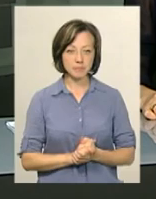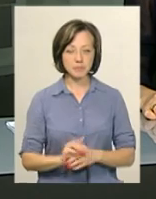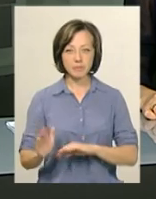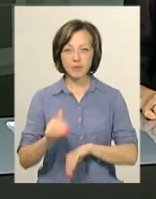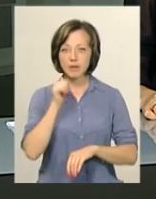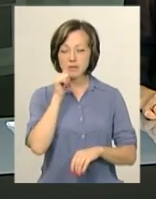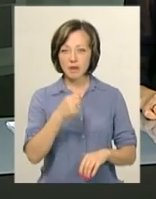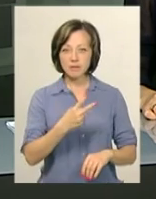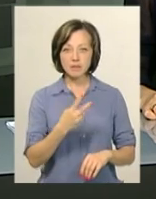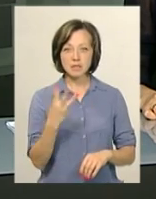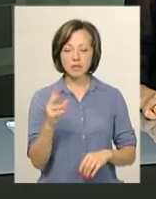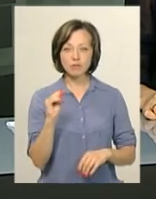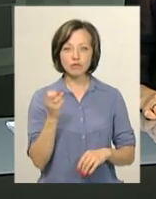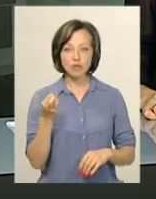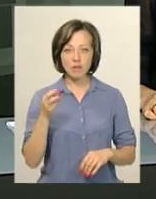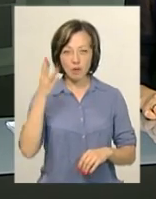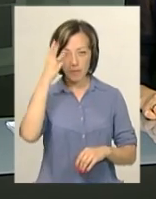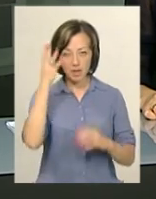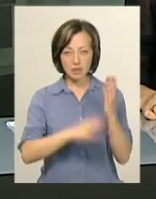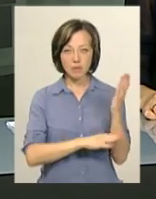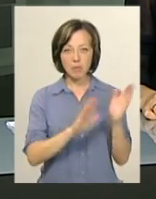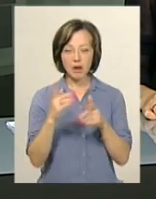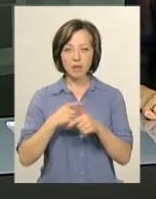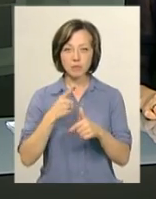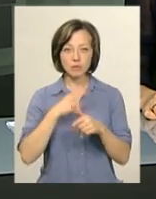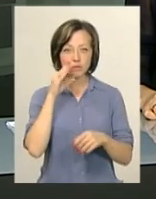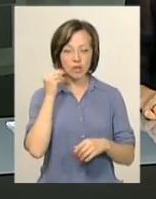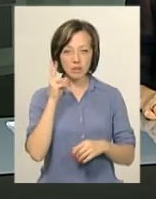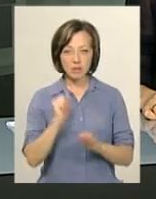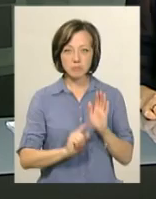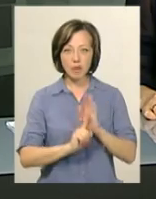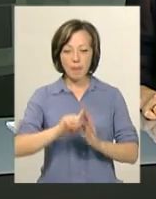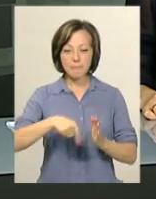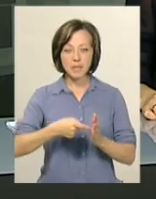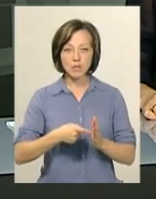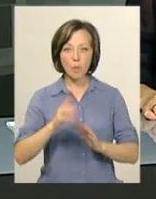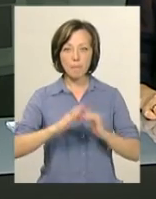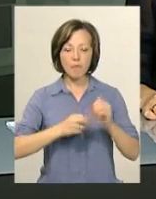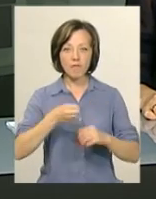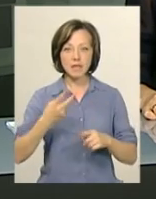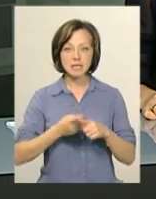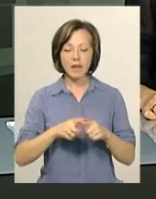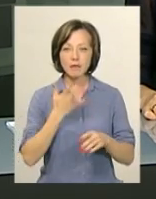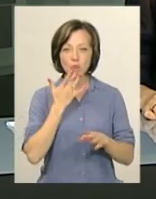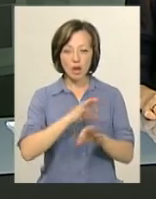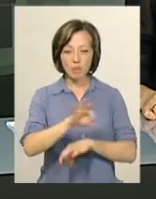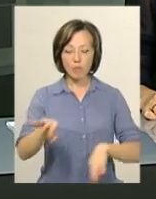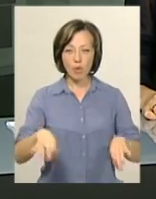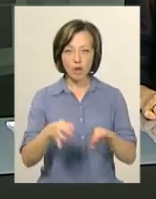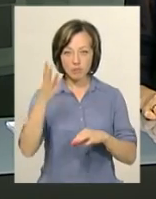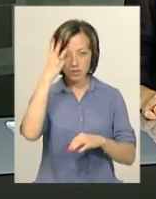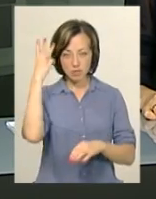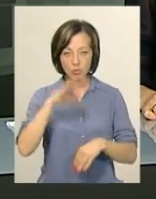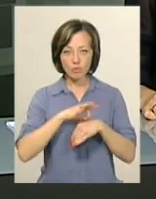Завтра, 23 червня, у Хмельницькому парку імені Тараса Шевченка запрацює «Місто професій». Цей національний проєкт в обласному